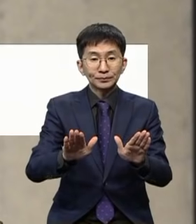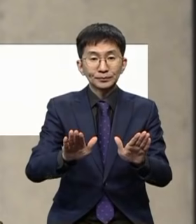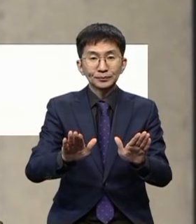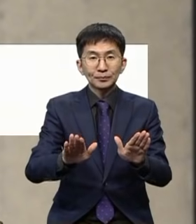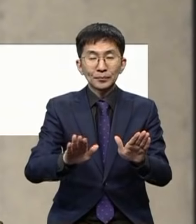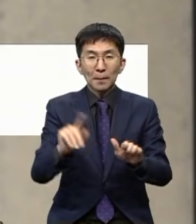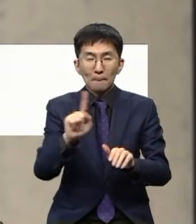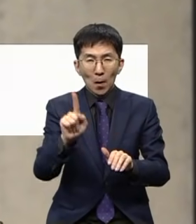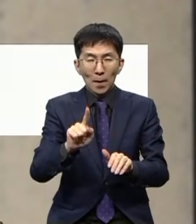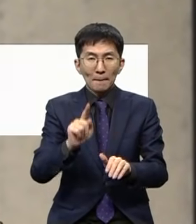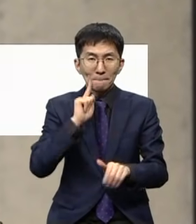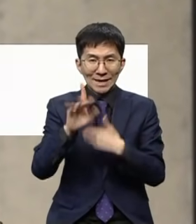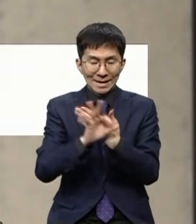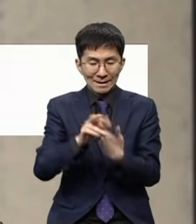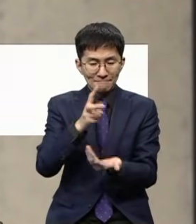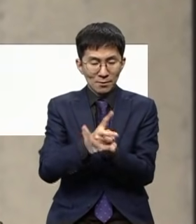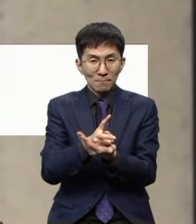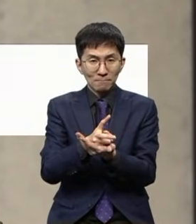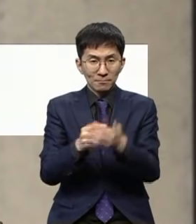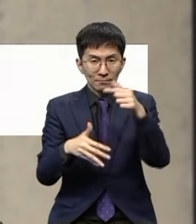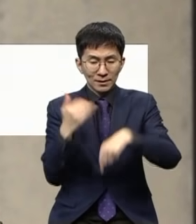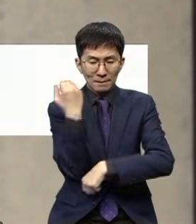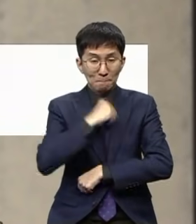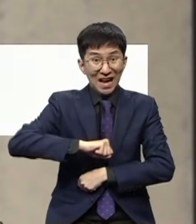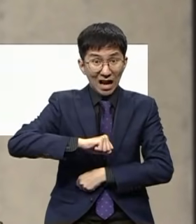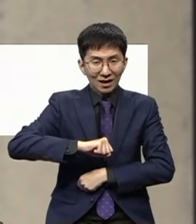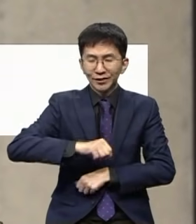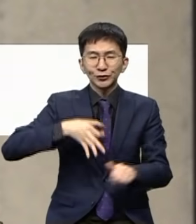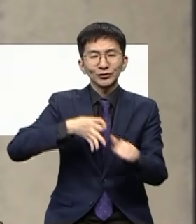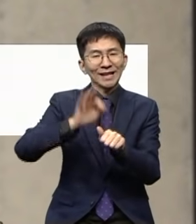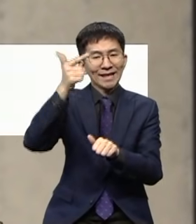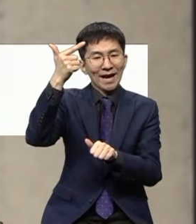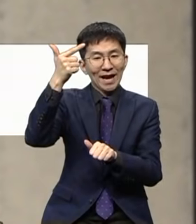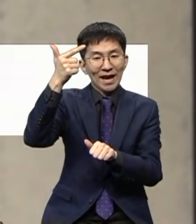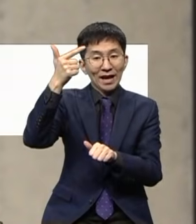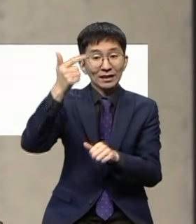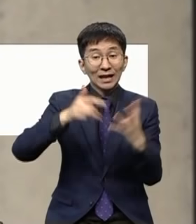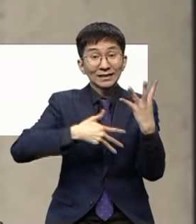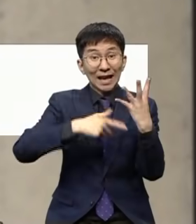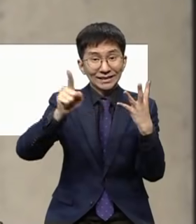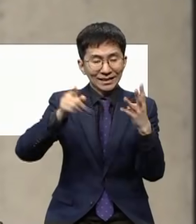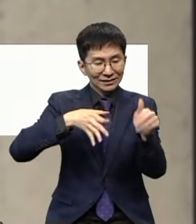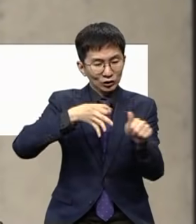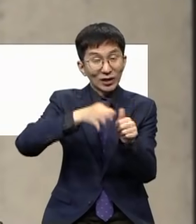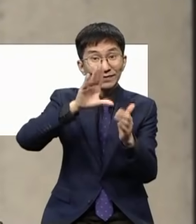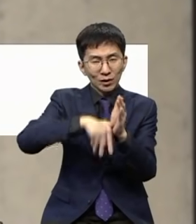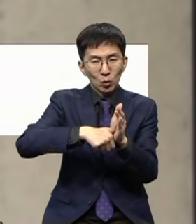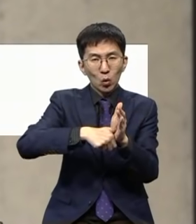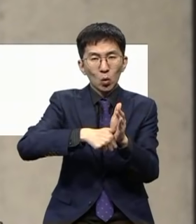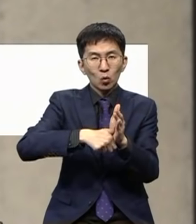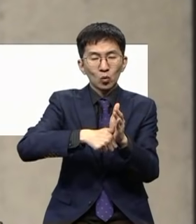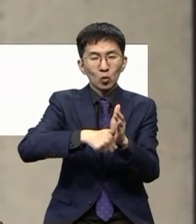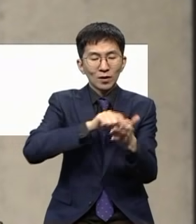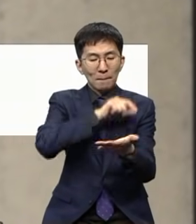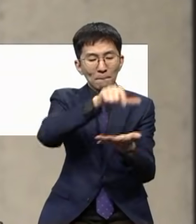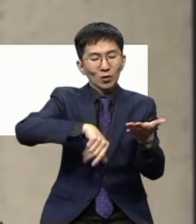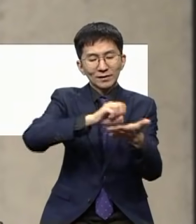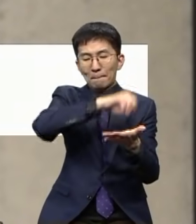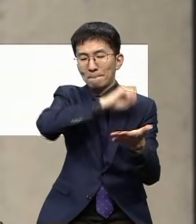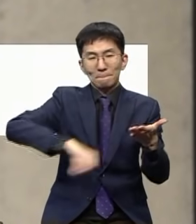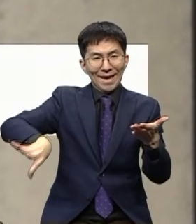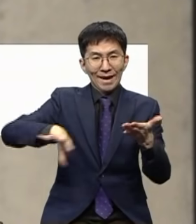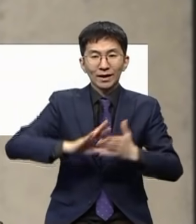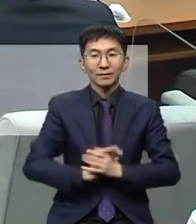아웃 제도를 예외 없이 적용하고 곧 지급할 4차 재난지원금 지원 대상에서도